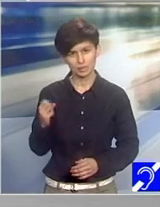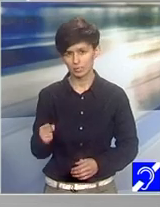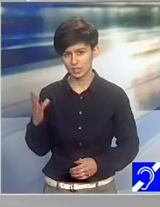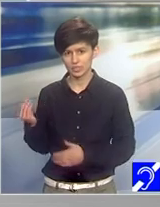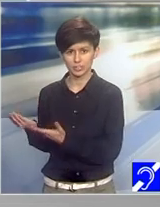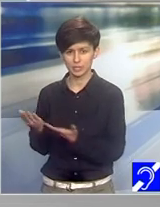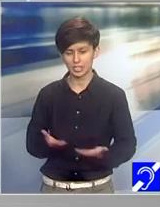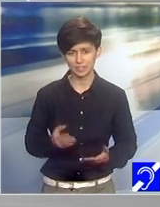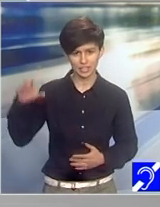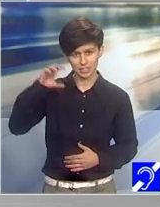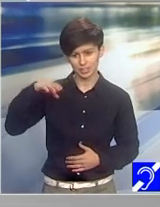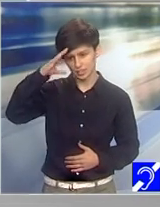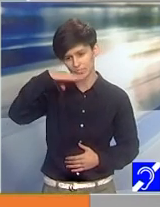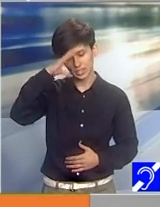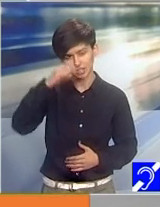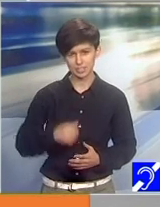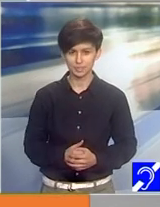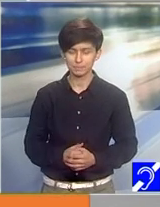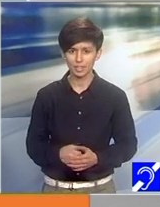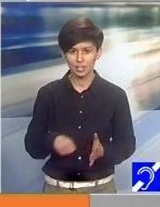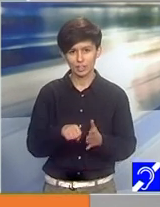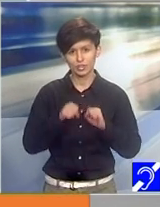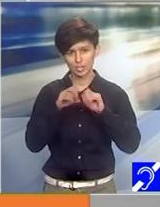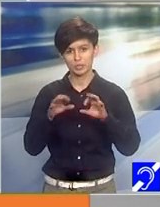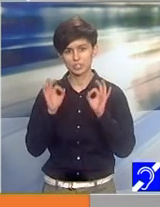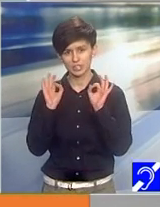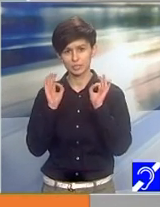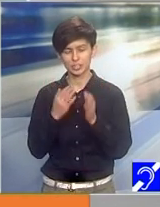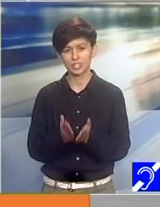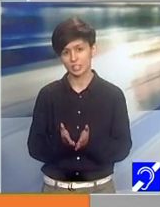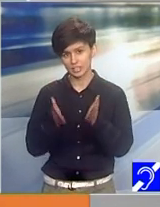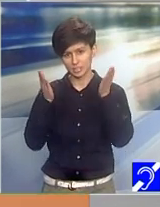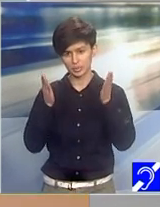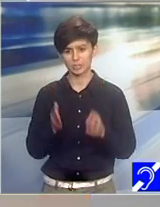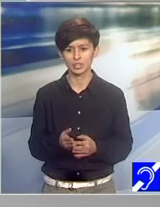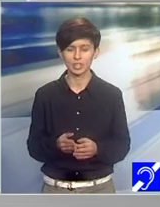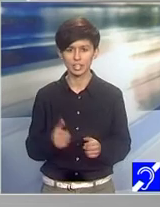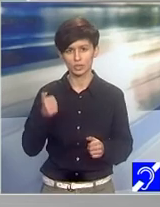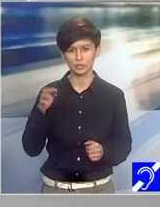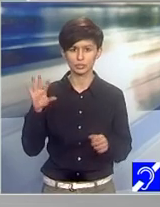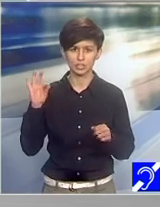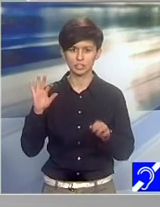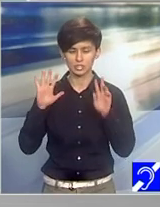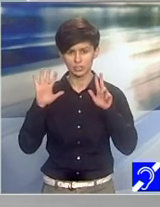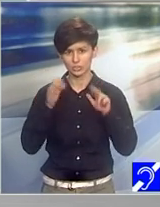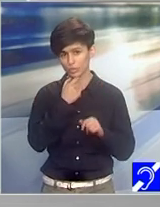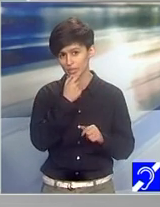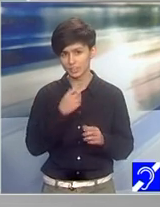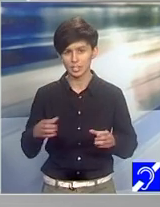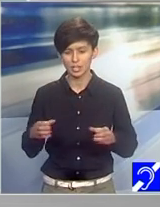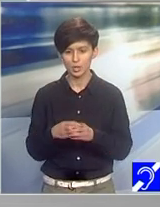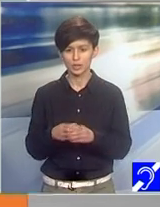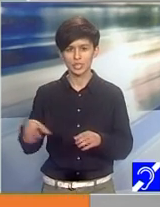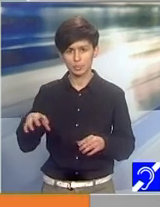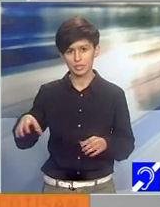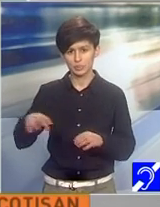Bună ziua și bine v-am regăsit la Transilvania la zi. O ediție specială cu ocazia aniversării a 158 de ani de la Unirea